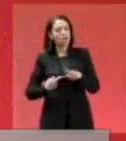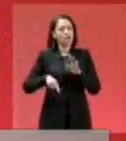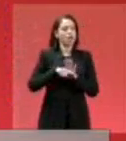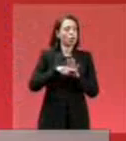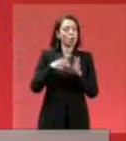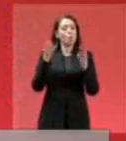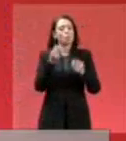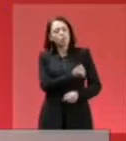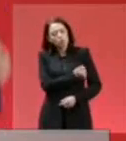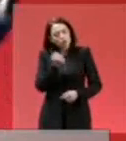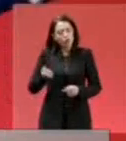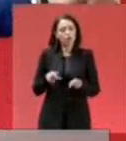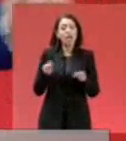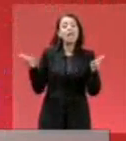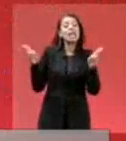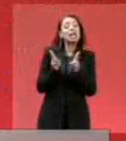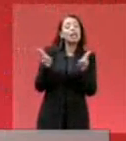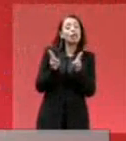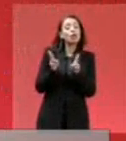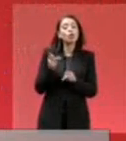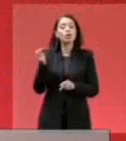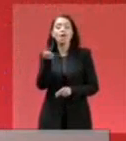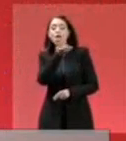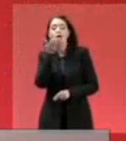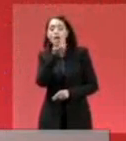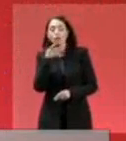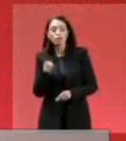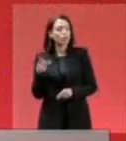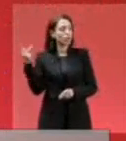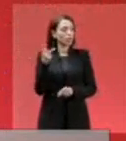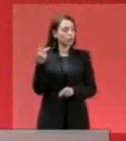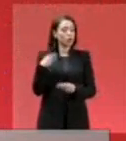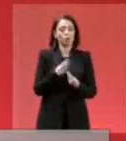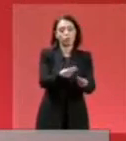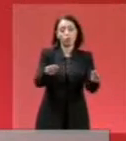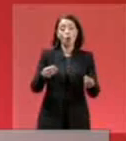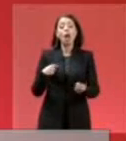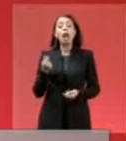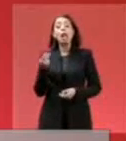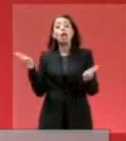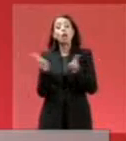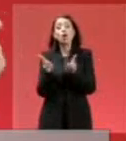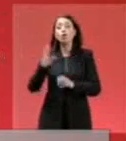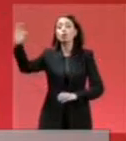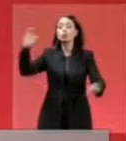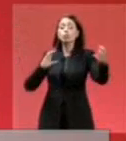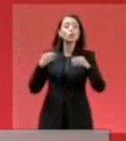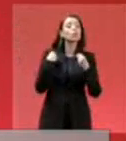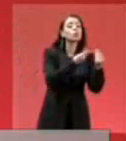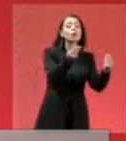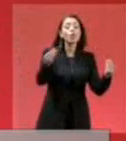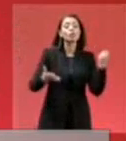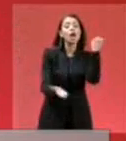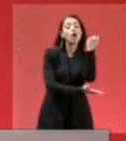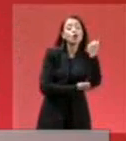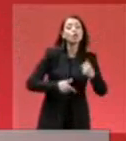περισσότερη λιτότητα, με λιγότερες κοινωνικές δαπάνες, με λιγότερους κοινοτικούς πόρους για τους αγρότες, για την